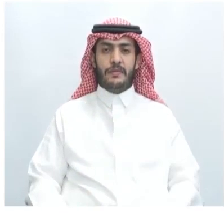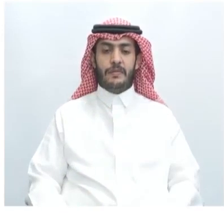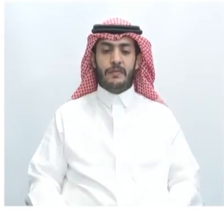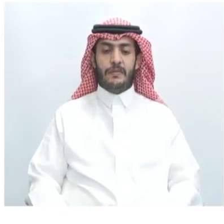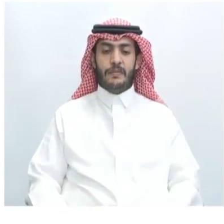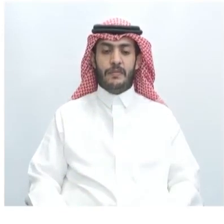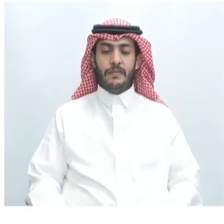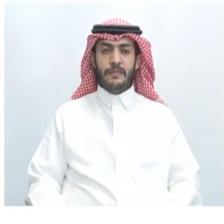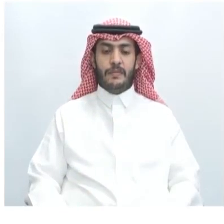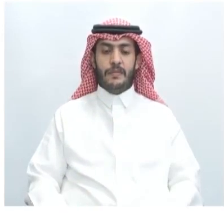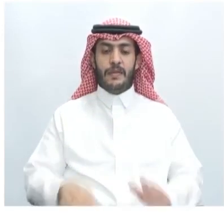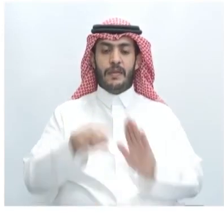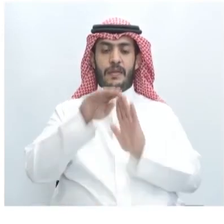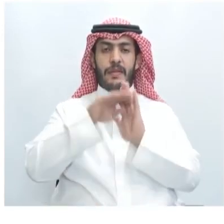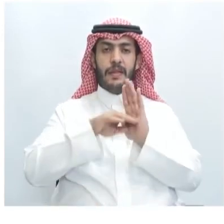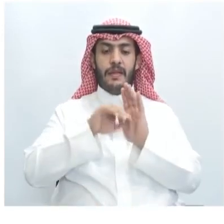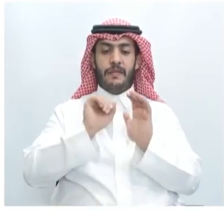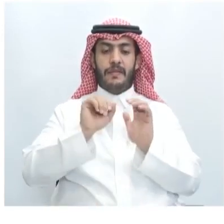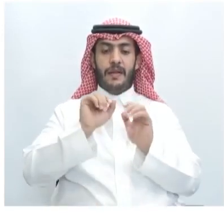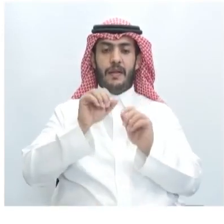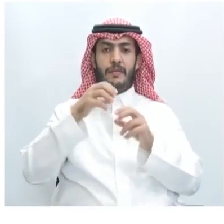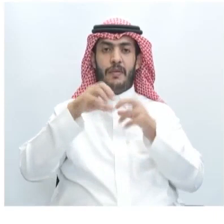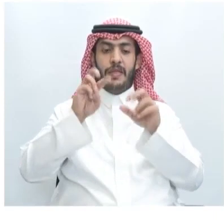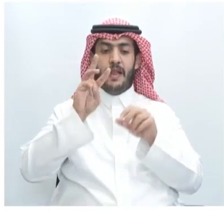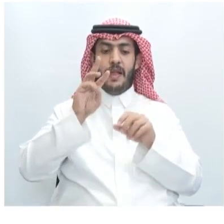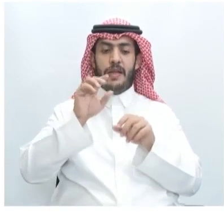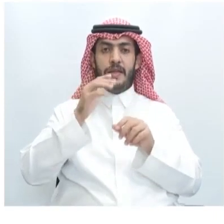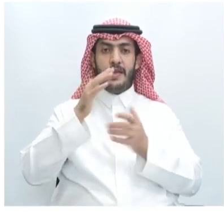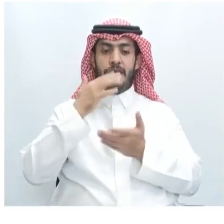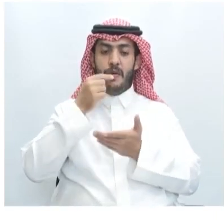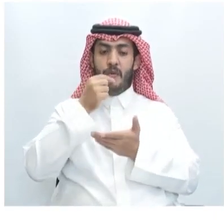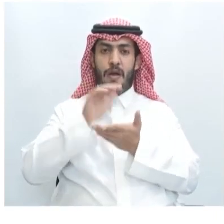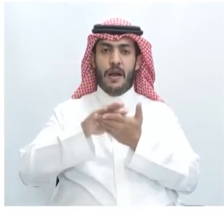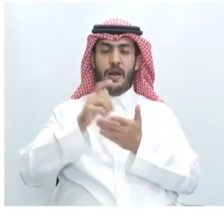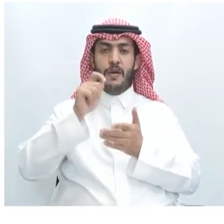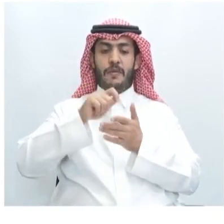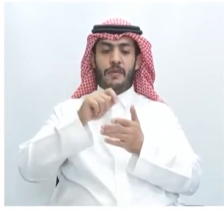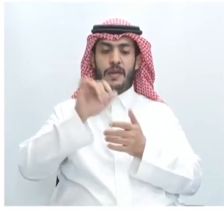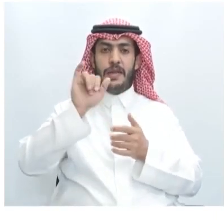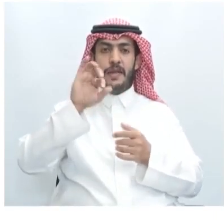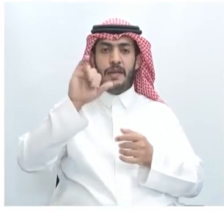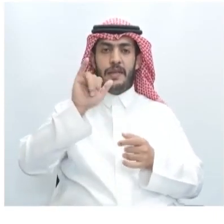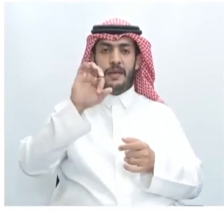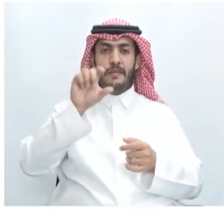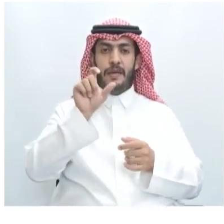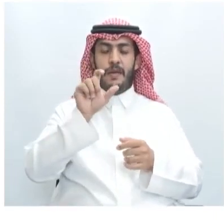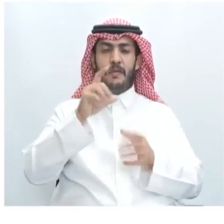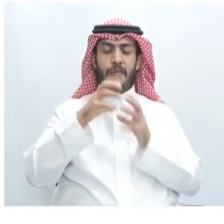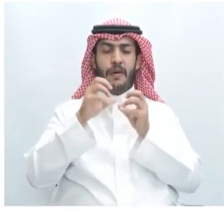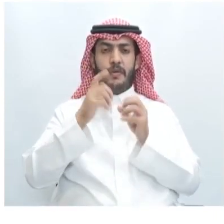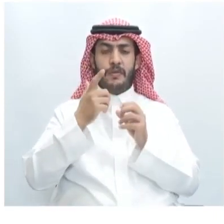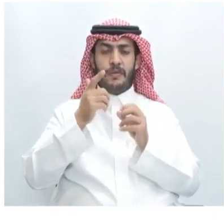مقطعه ثلاث يمين او نفار او جناح ما المقصود باليمين ذكرنا في الدرس الماضي